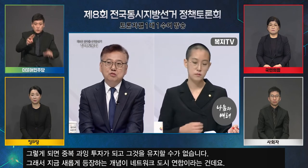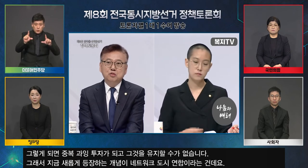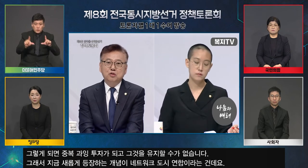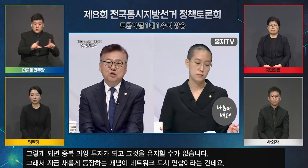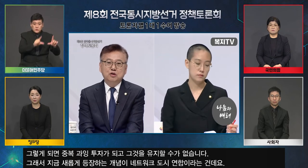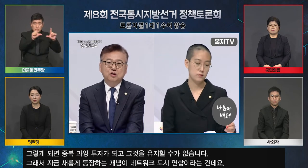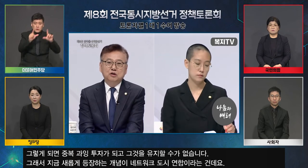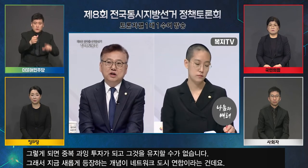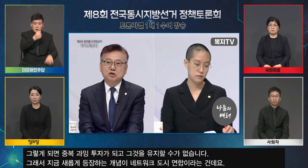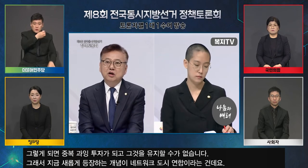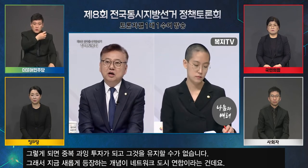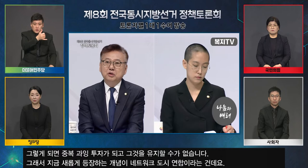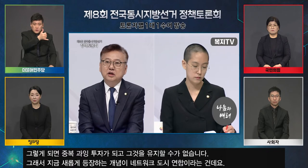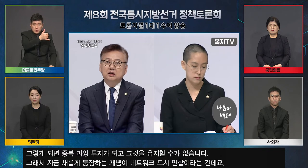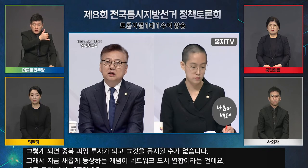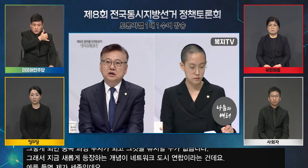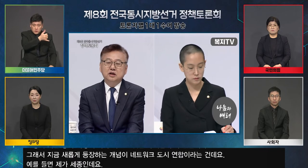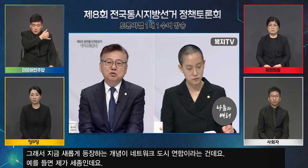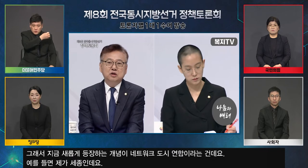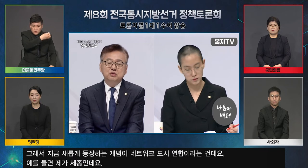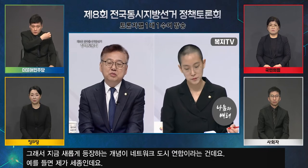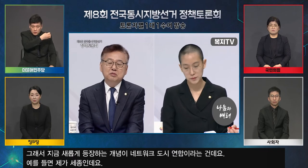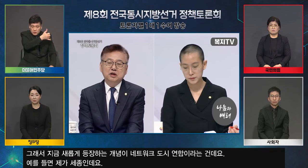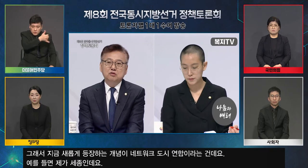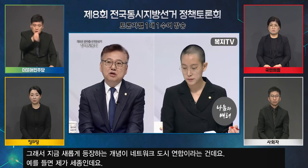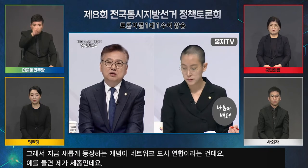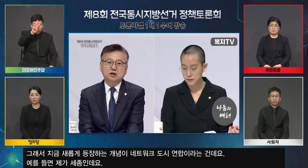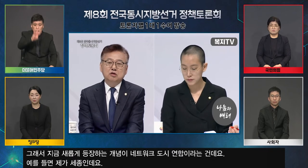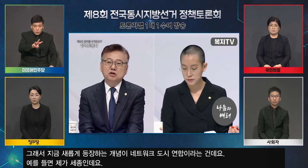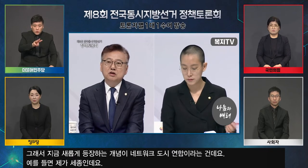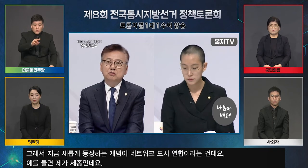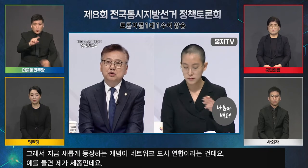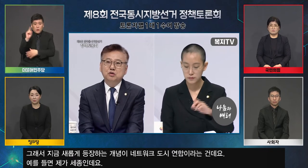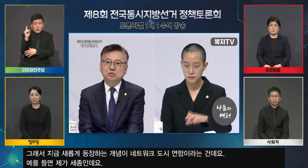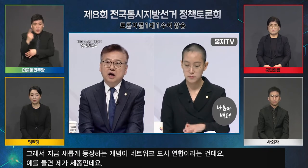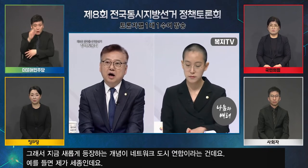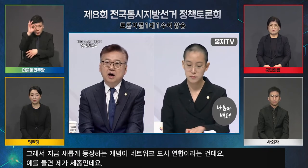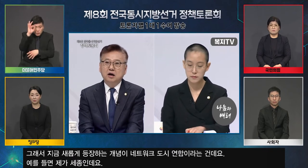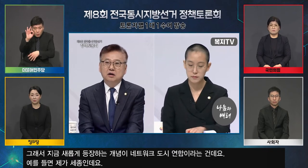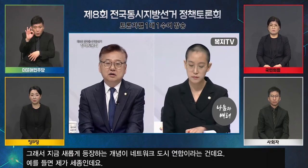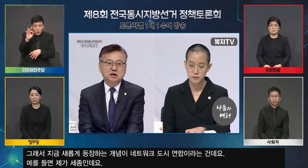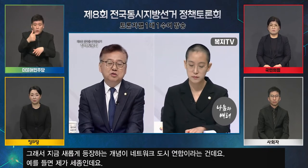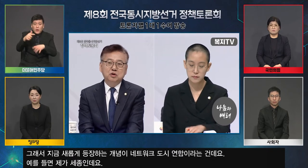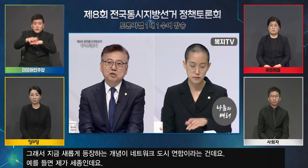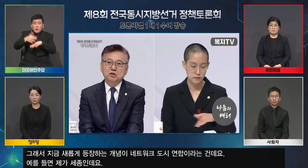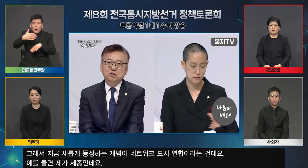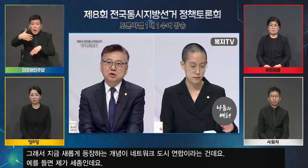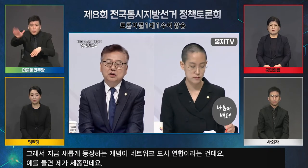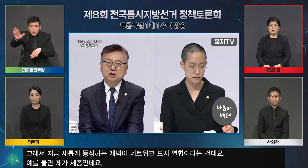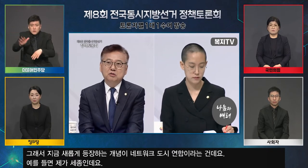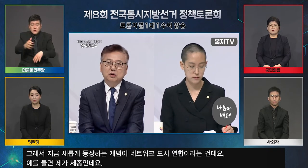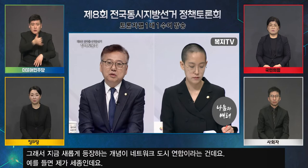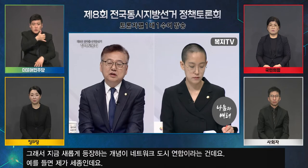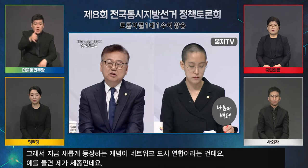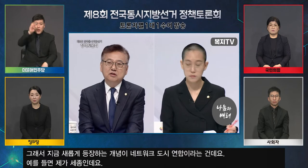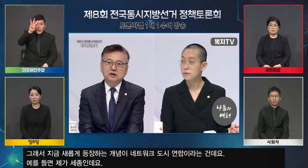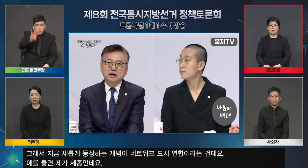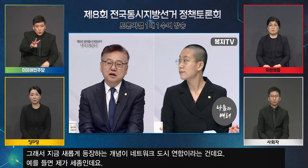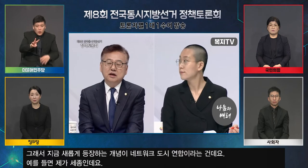야구를 보러 대전에 가면 되지 세종 38만 인구에서 야구장을 질 필요는 없다. 세종에 컨스토리